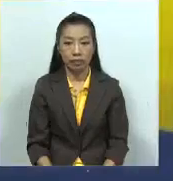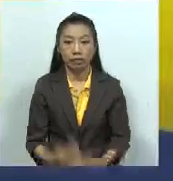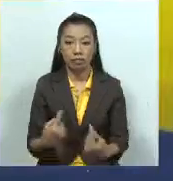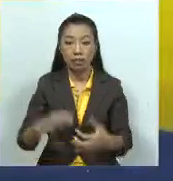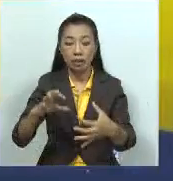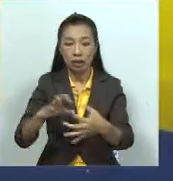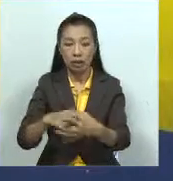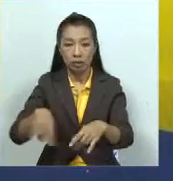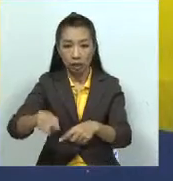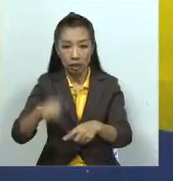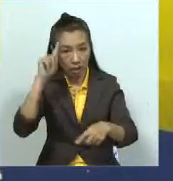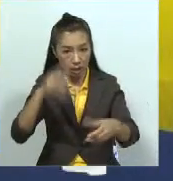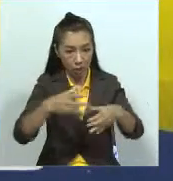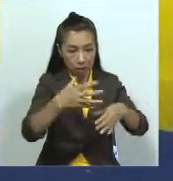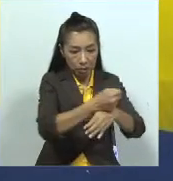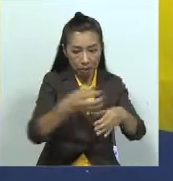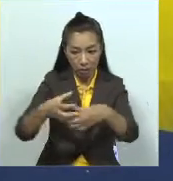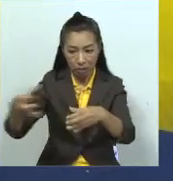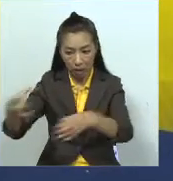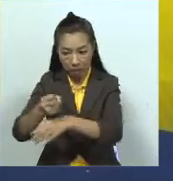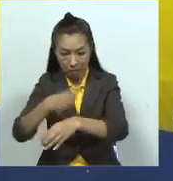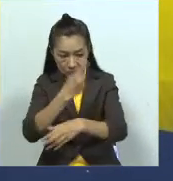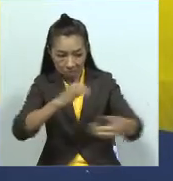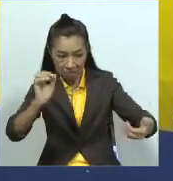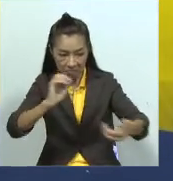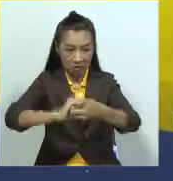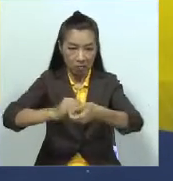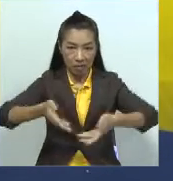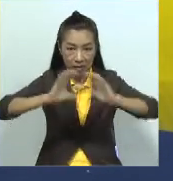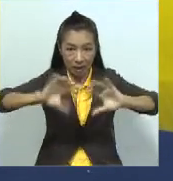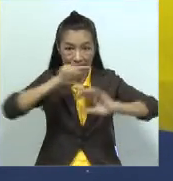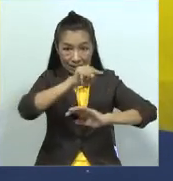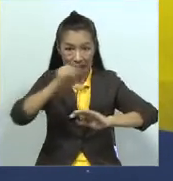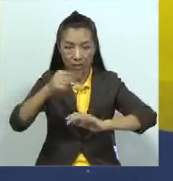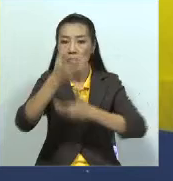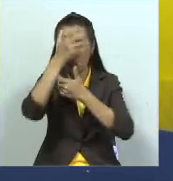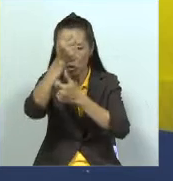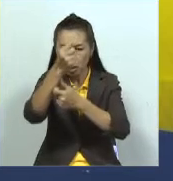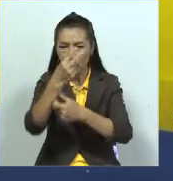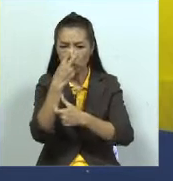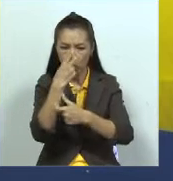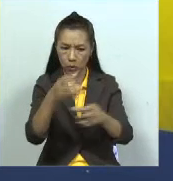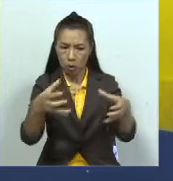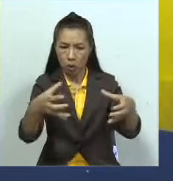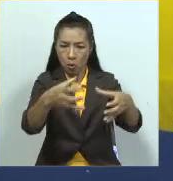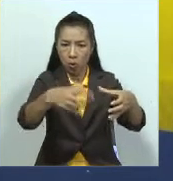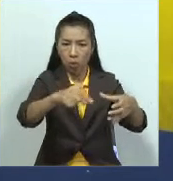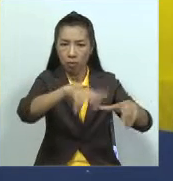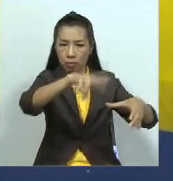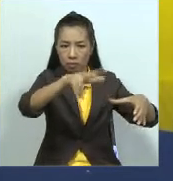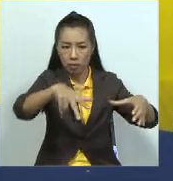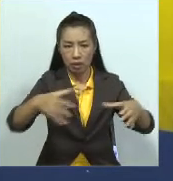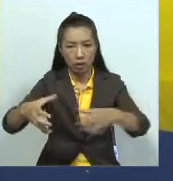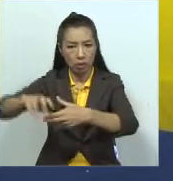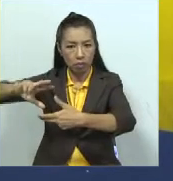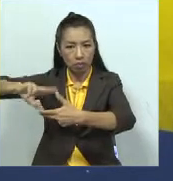ประเด็นการจับขั้วจัดตั้งรัฐบาลก็น่าติดตามไม่แพ้กันนะคะซึ่งก็ต้องติดตามว่าสองขั้วอย่างขั้วพรรคเพื่อไทยกับพรรค